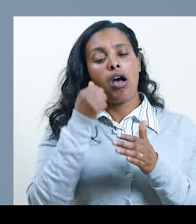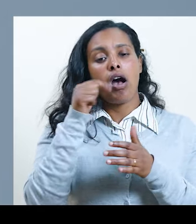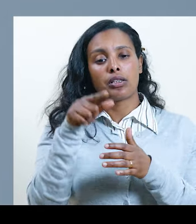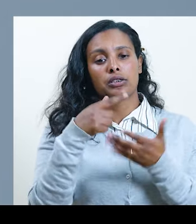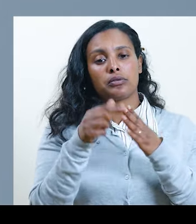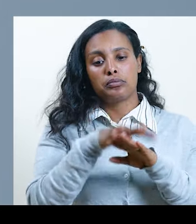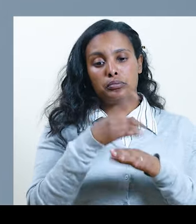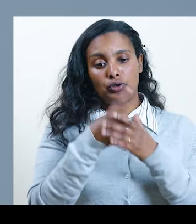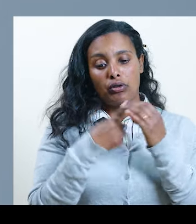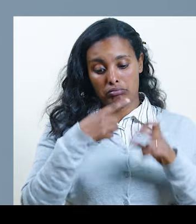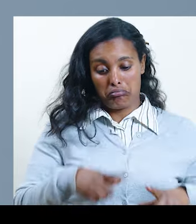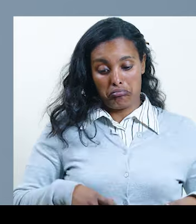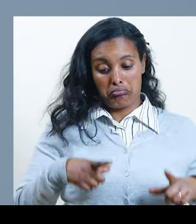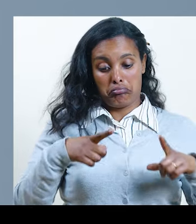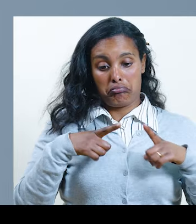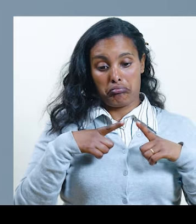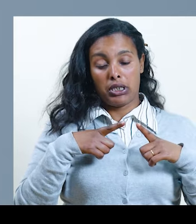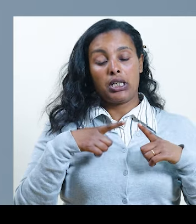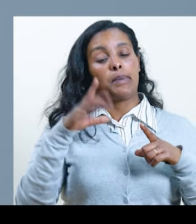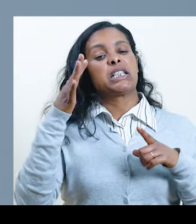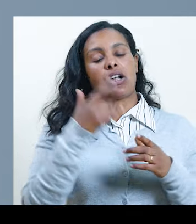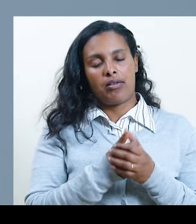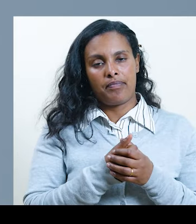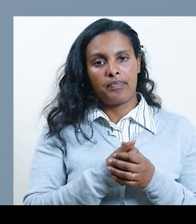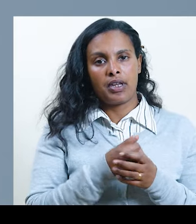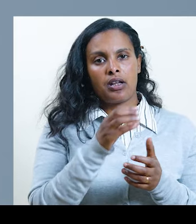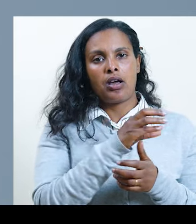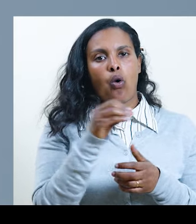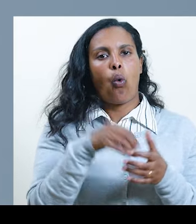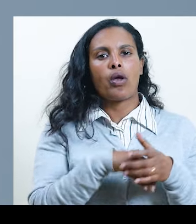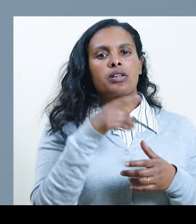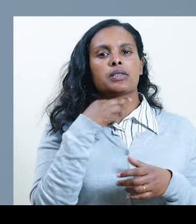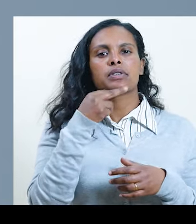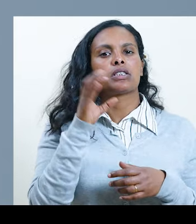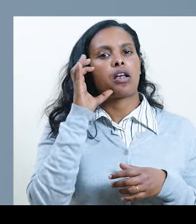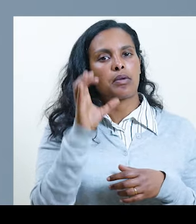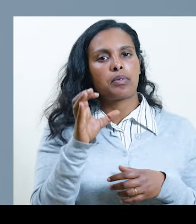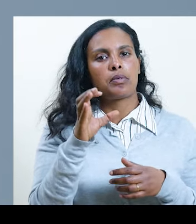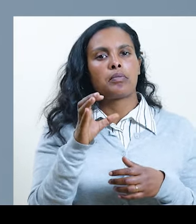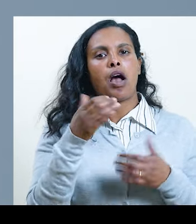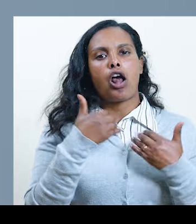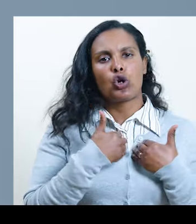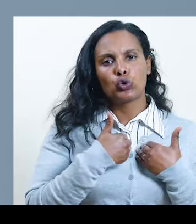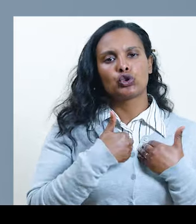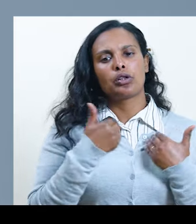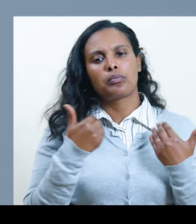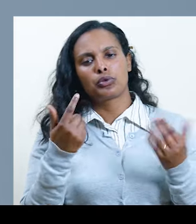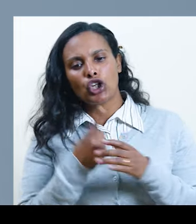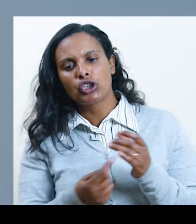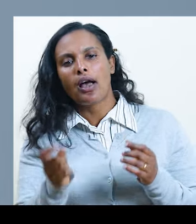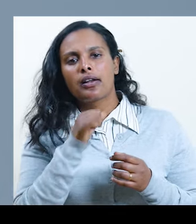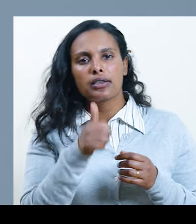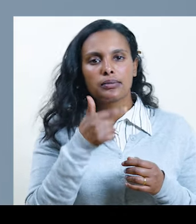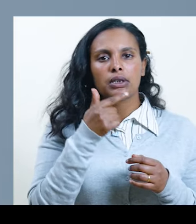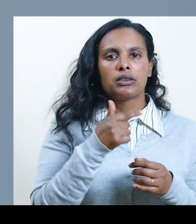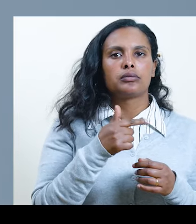አንቺ ብቻ እዚህ ምድር ላይ እንደዚ አይነት ጉዳት ውስጥ ያለፍሽ ይመስልሻል። እና ወጥተሽ ድምፅሽን አሰምተሽ ሄደሽ አለሁልሽ አይዞሽ